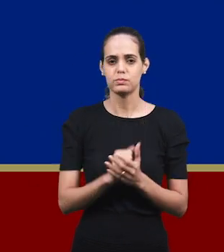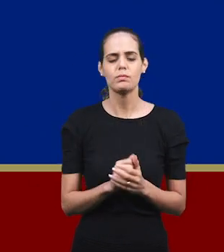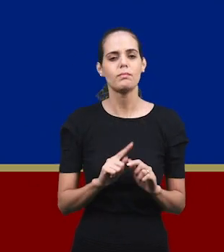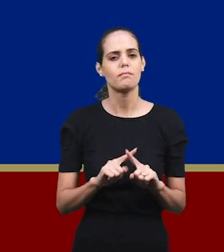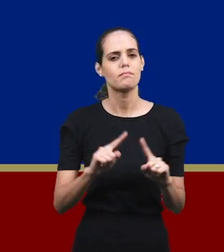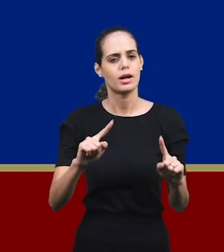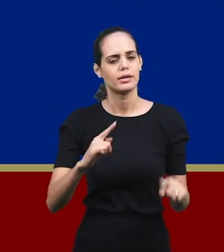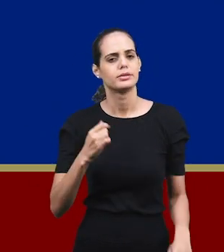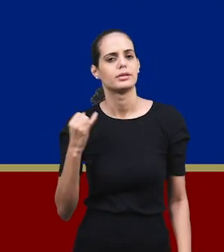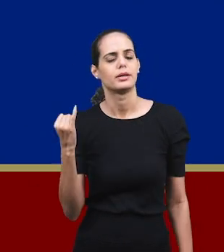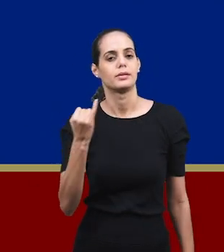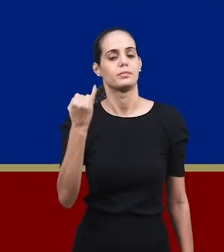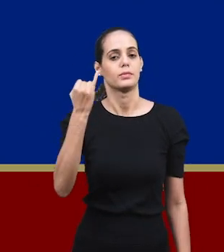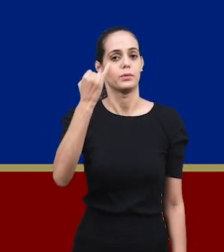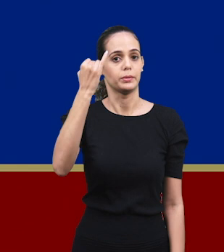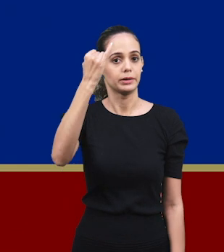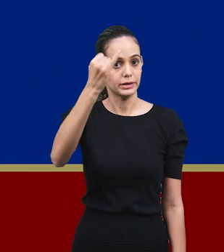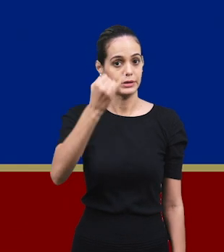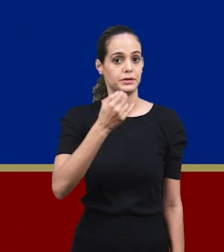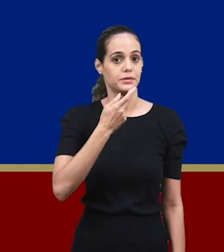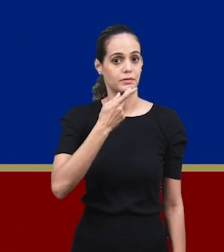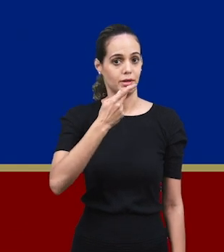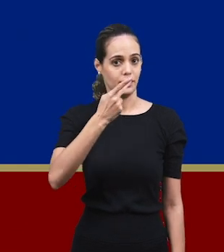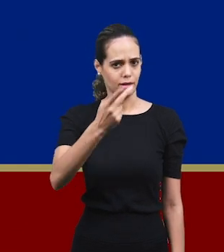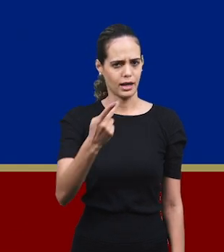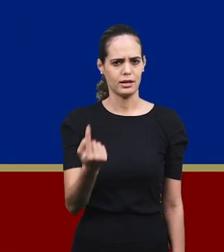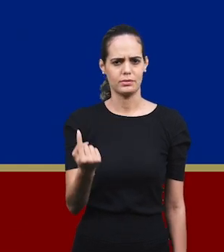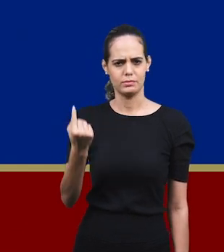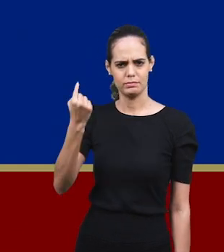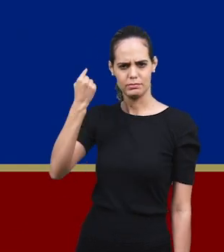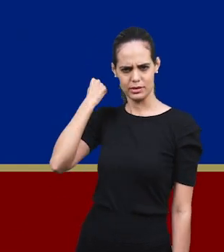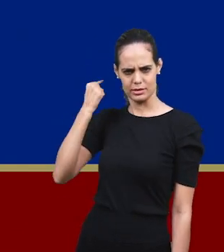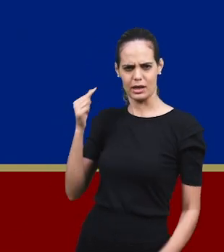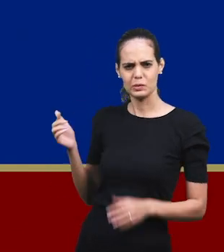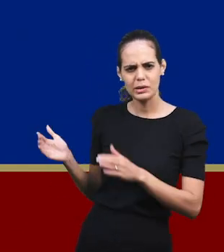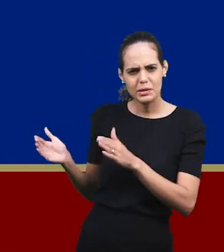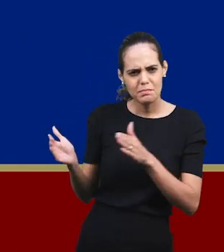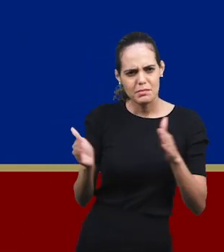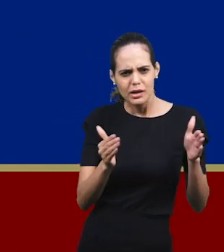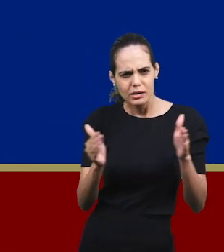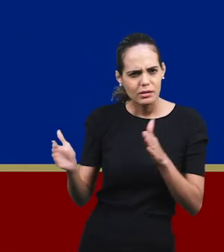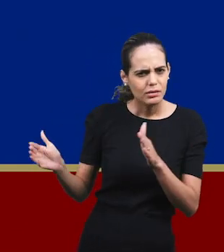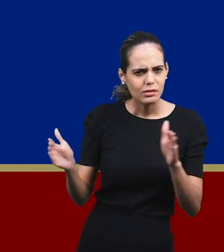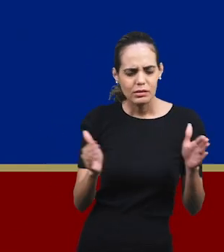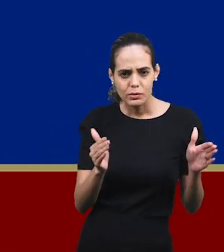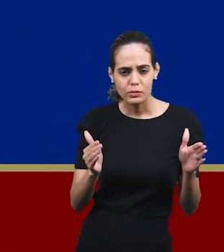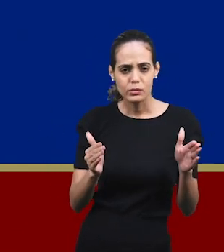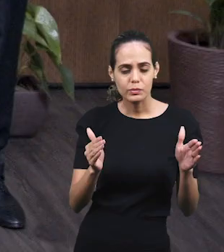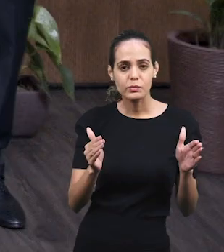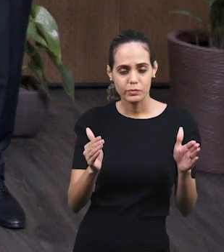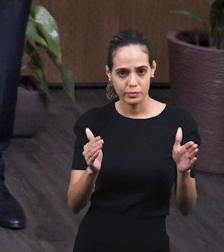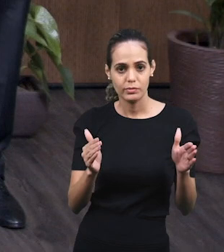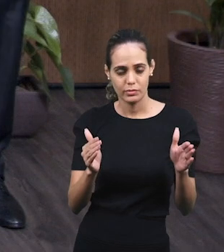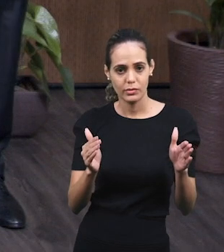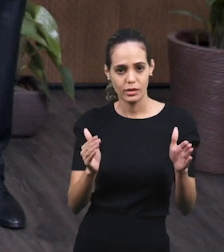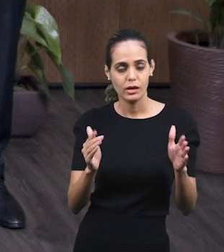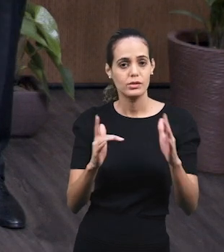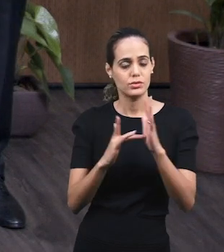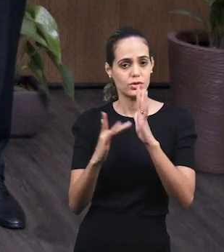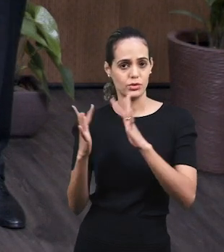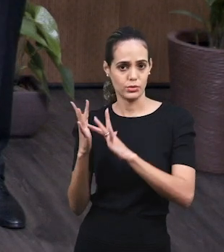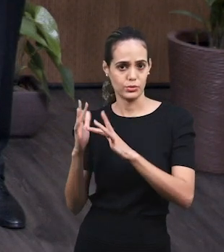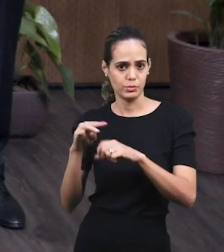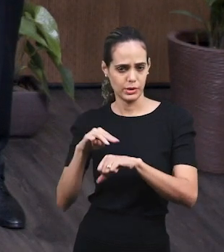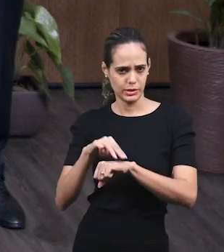dans le verset de la parole de Dieu, Matthieu chapitre 18, 21. Il est vrai, mais il est important de marquer